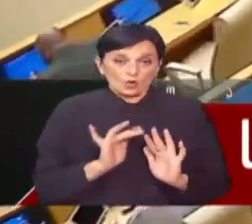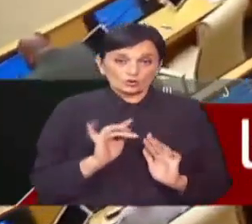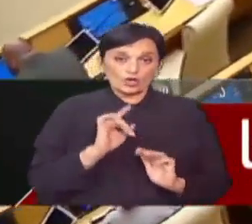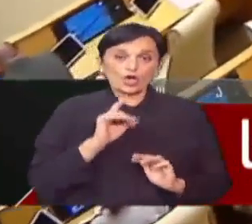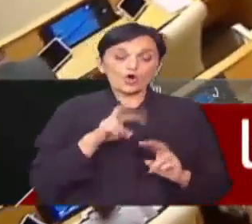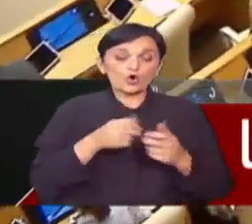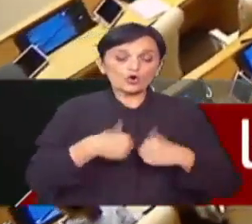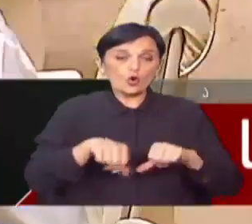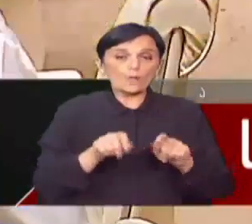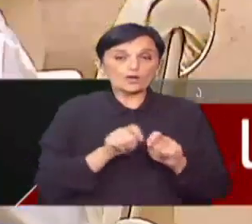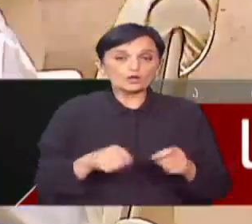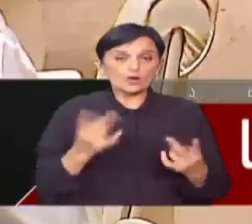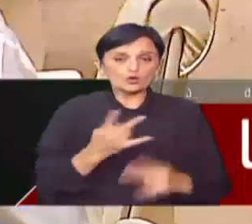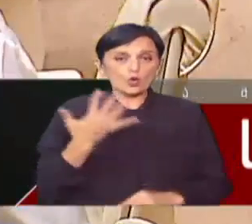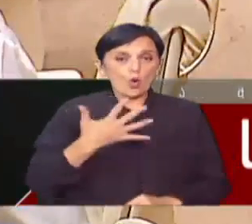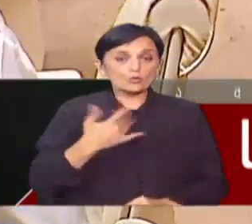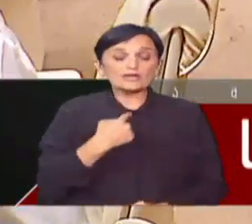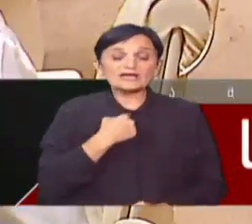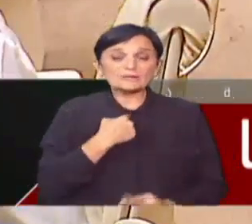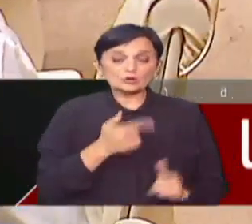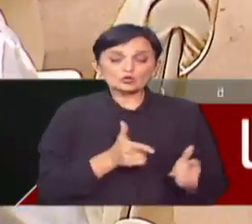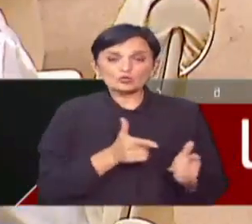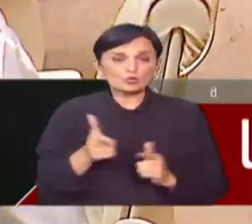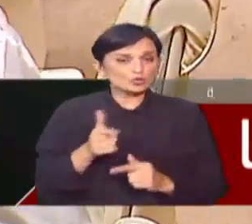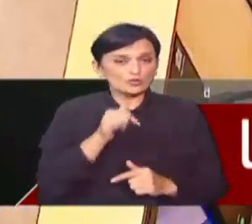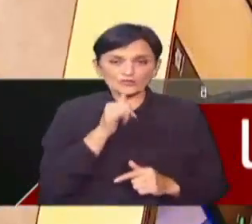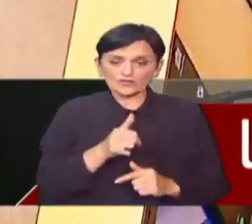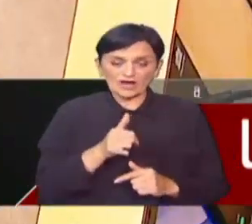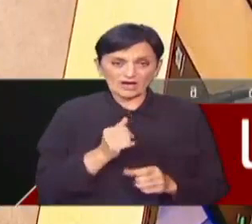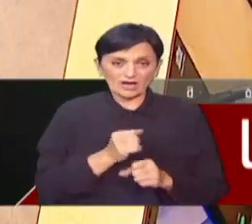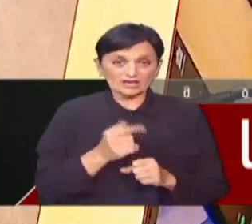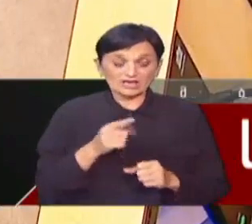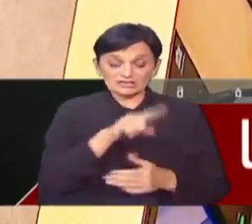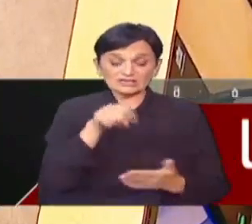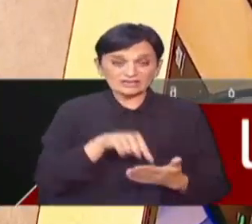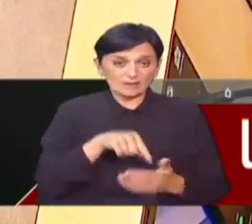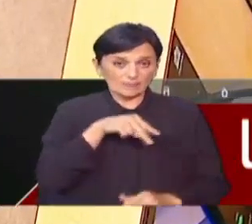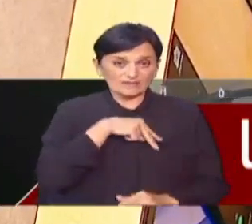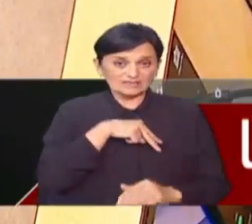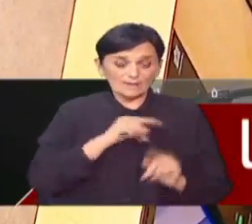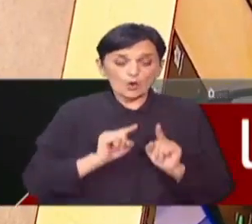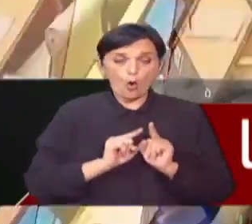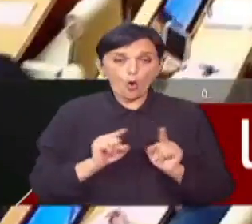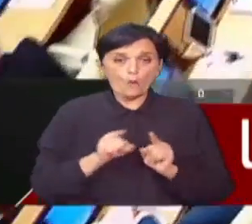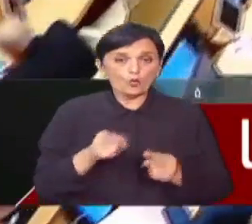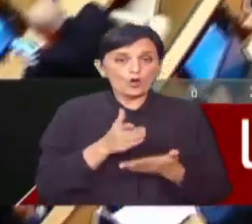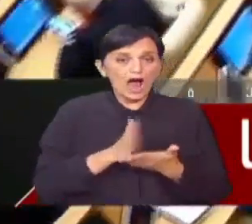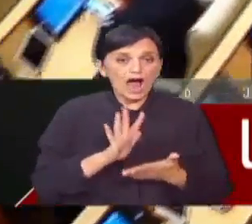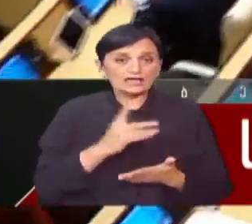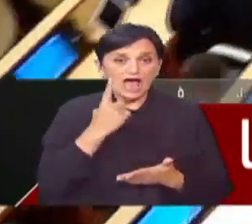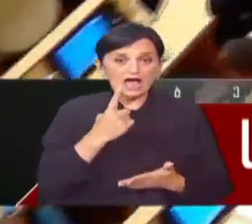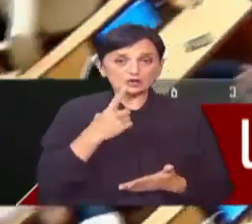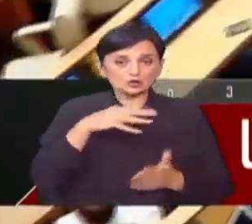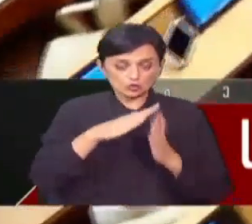комиссии шесакмнелат саджиро 50 хмис мобилизебас вера херхепс, радган ам сагитхзе сапарламент оппозицияши ар арис